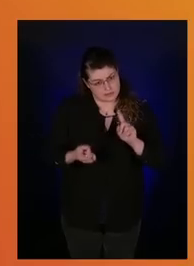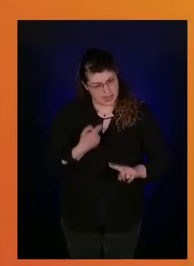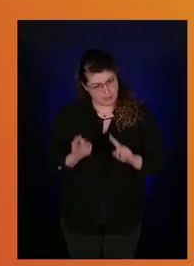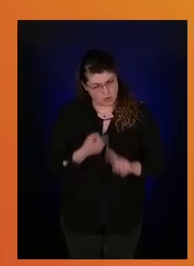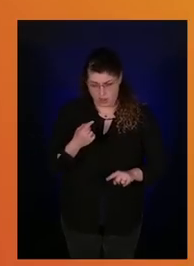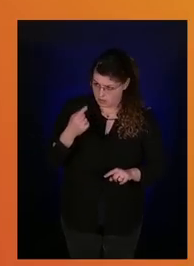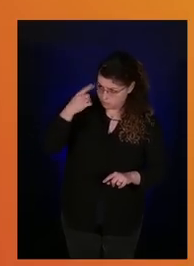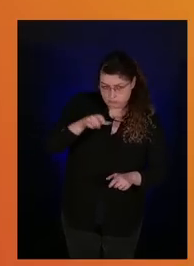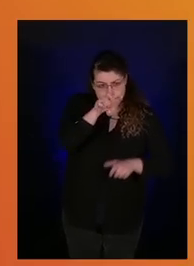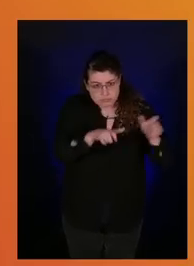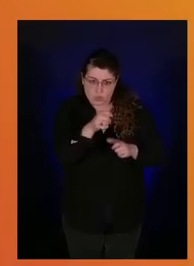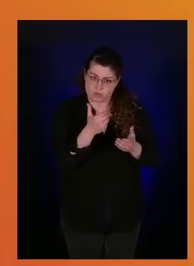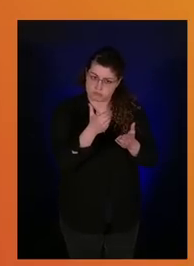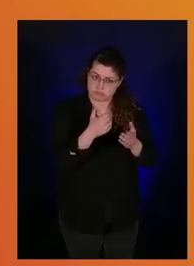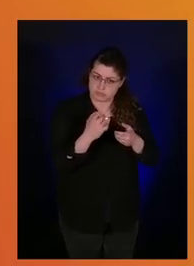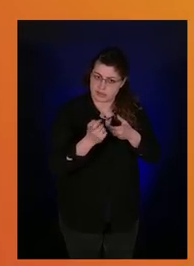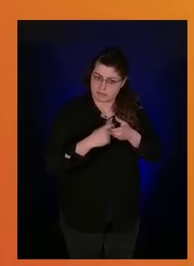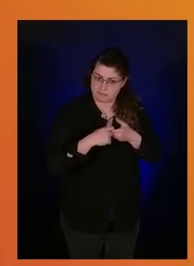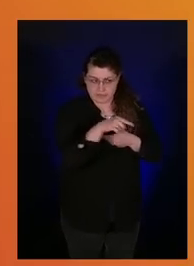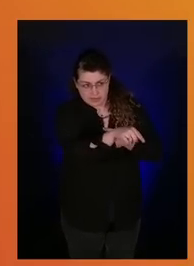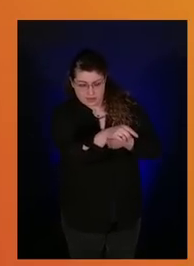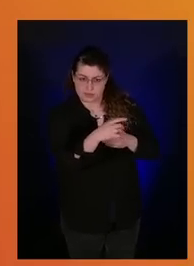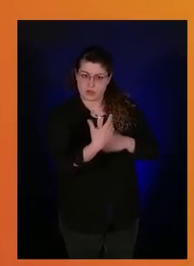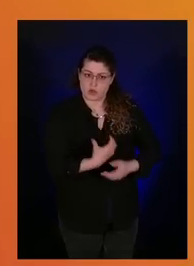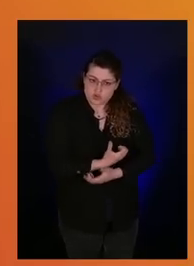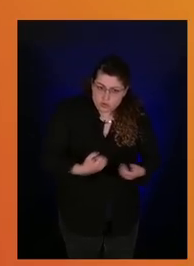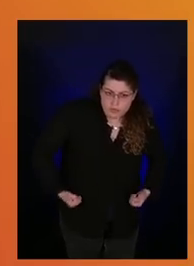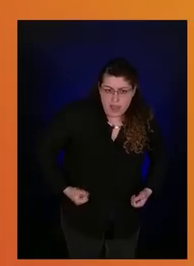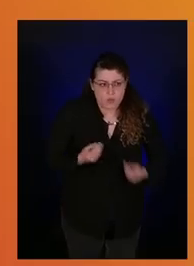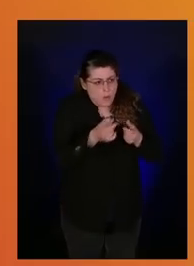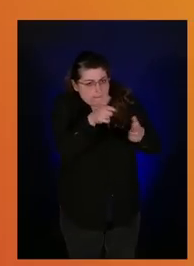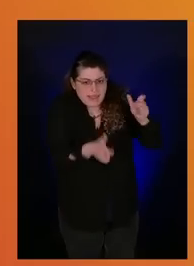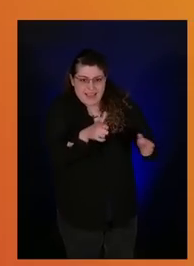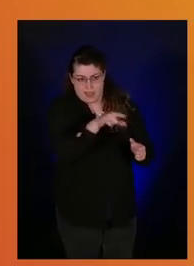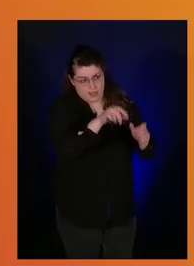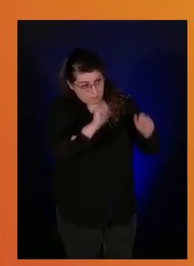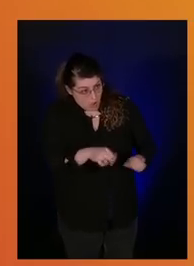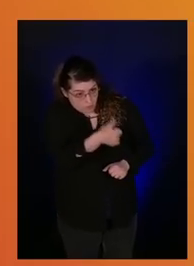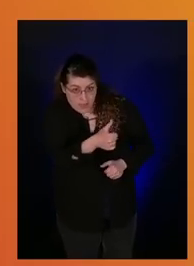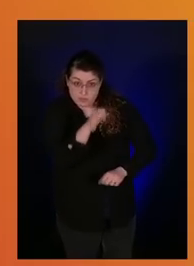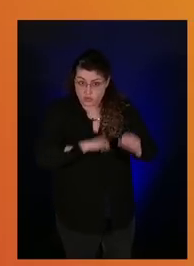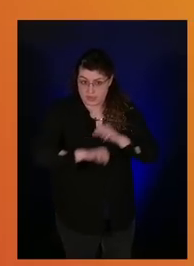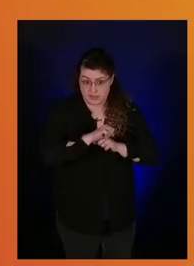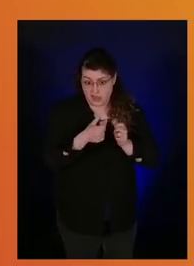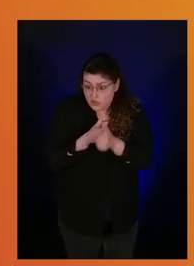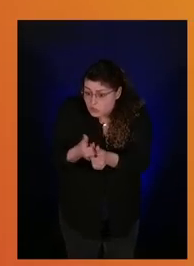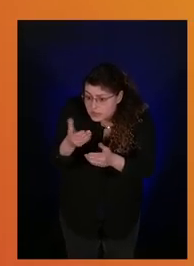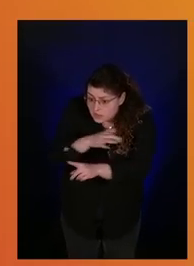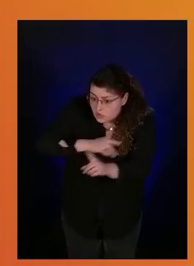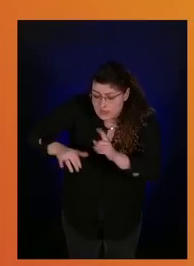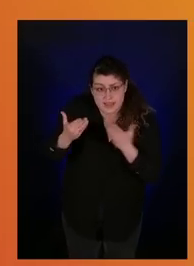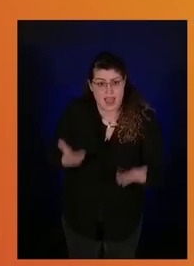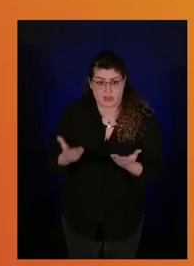aux camarades précaires, chômeurs, la possibilité de s'organiser. Au vu de la précarité actuelle, c'est